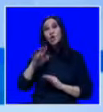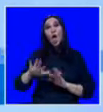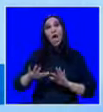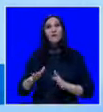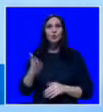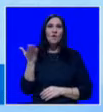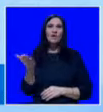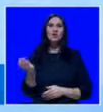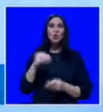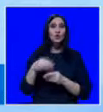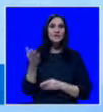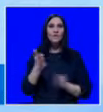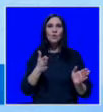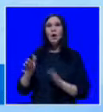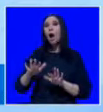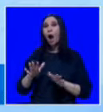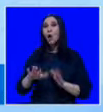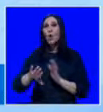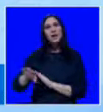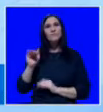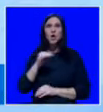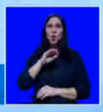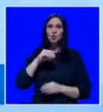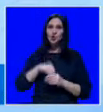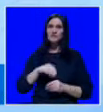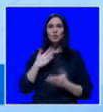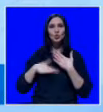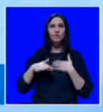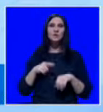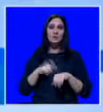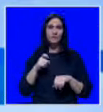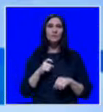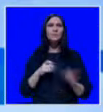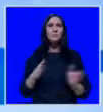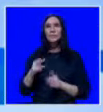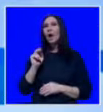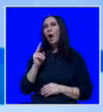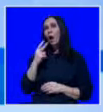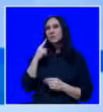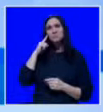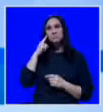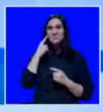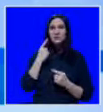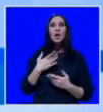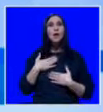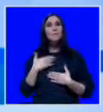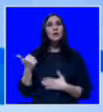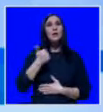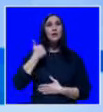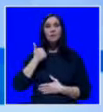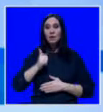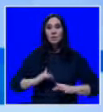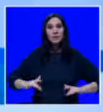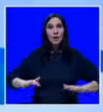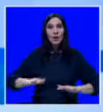него? Ако е ляв, бих участвал с удоволствие, да. И как ви се струва? Има ли лидер на